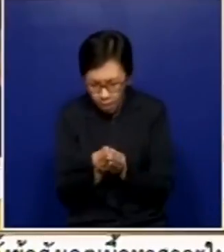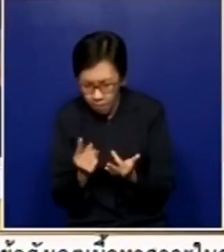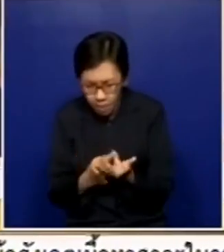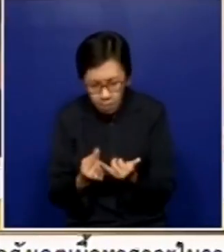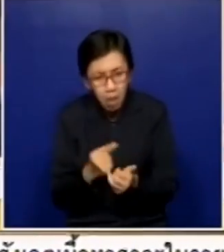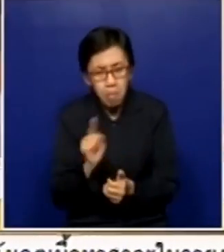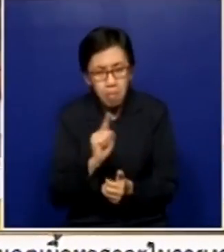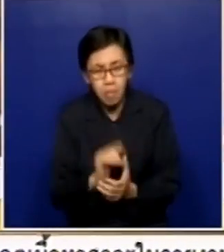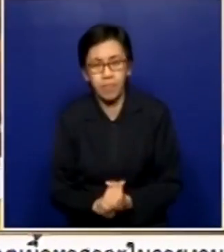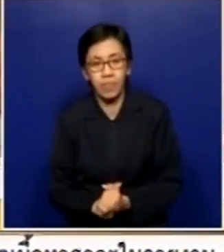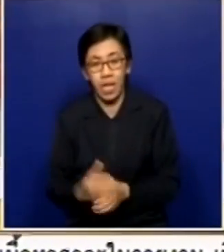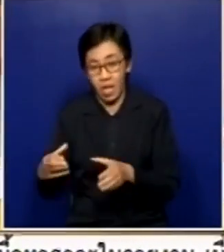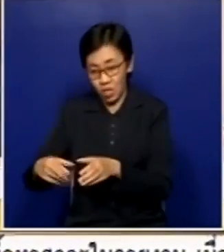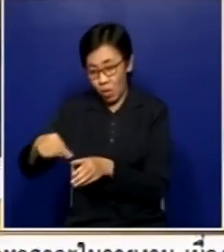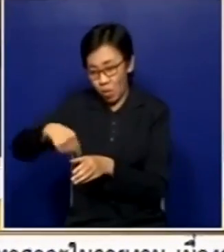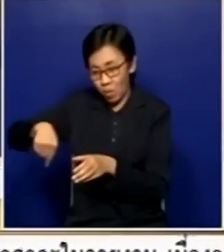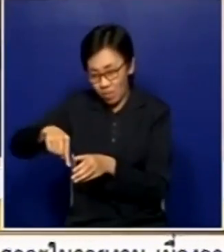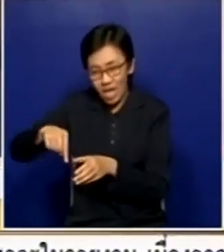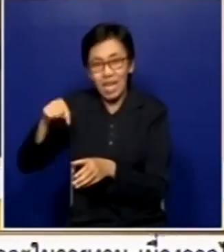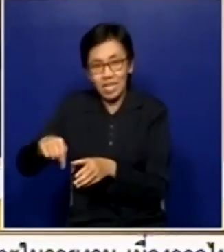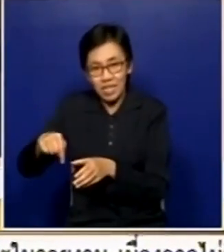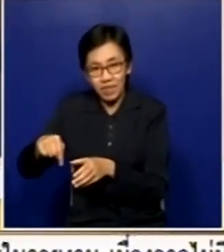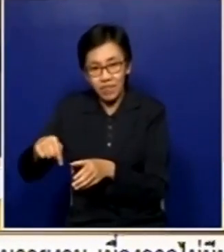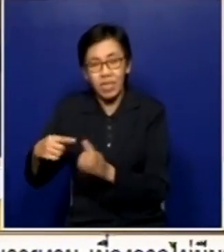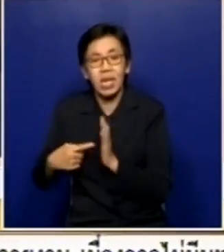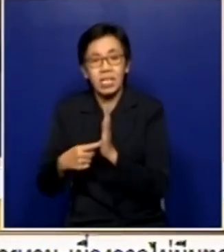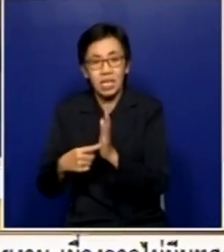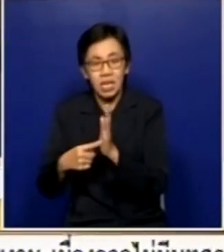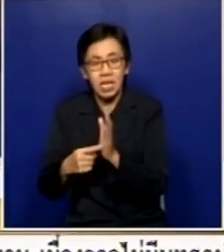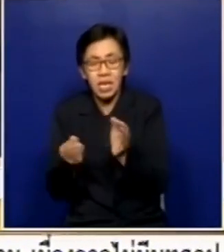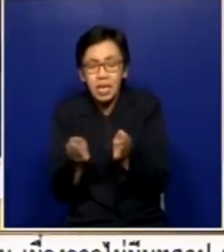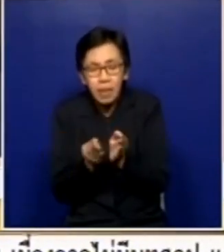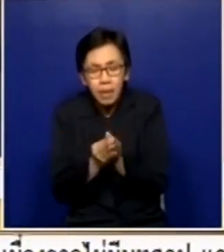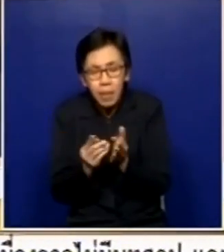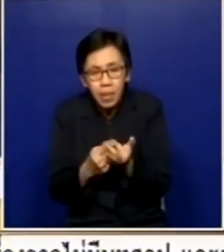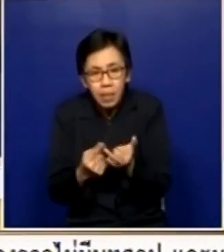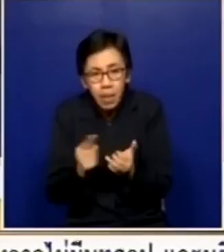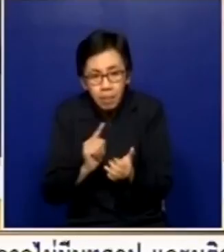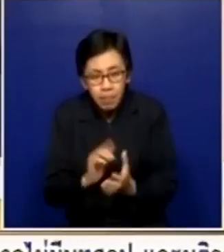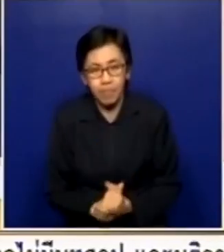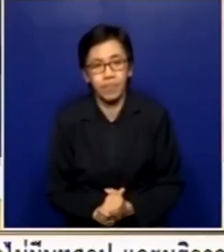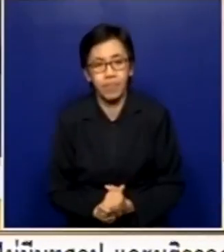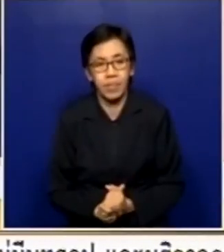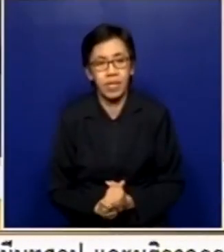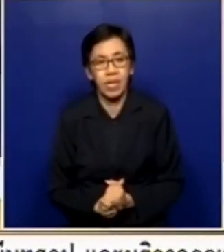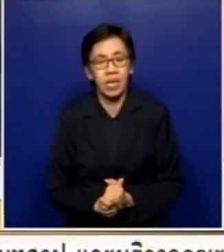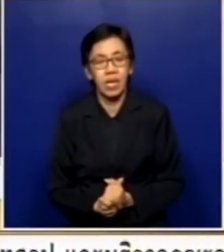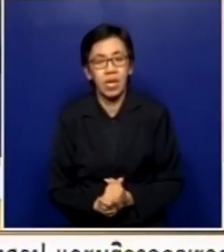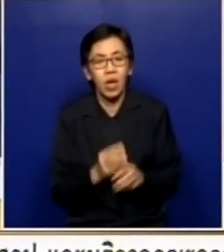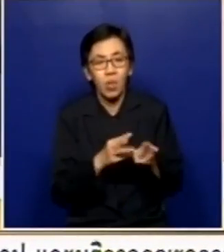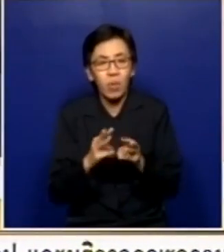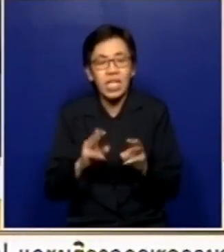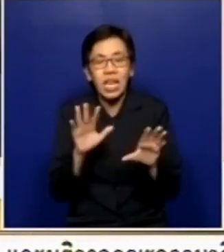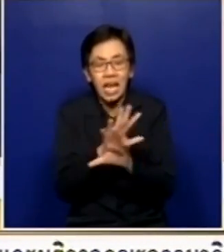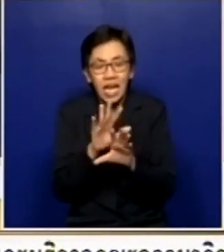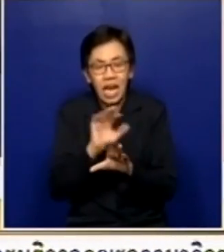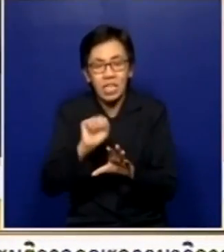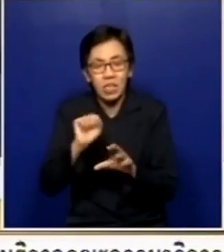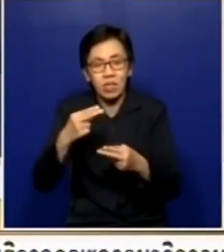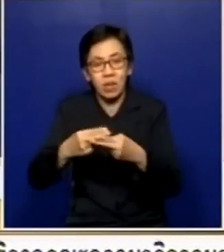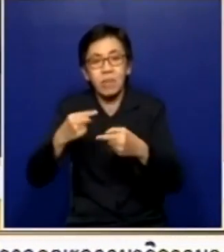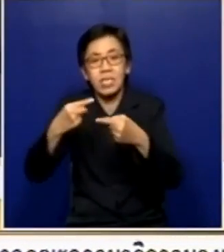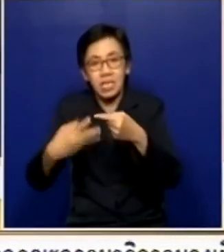กลุ่มเนี่ยเราก็จะคิดเสนอให้เราเสนอให้ระบบที่คะแนนก็ใช้วิธีการคล้ายกันกับส.ส.บัญชีรายชื่อ